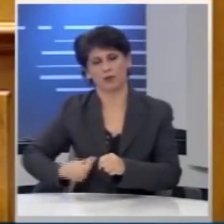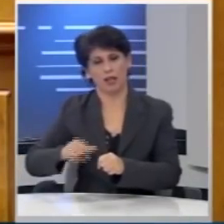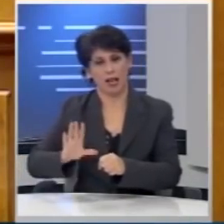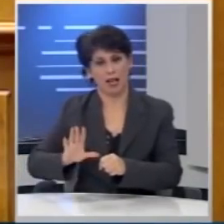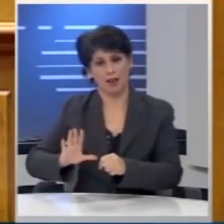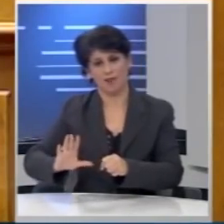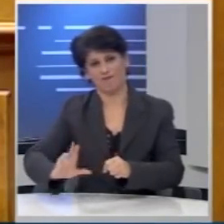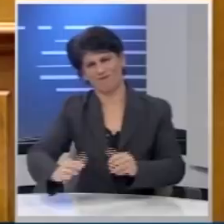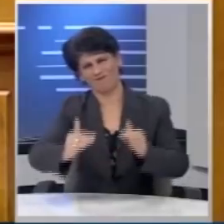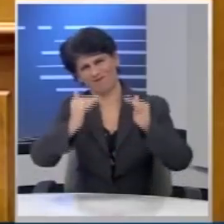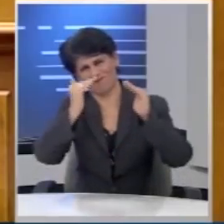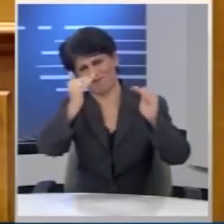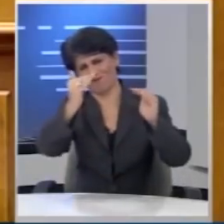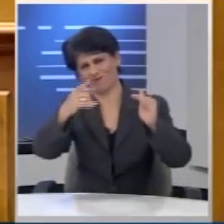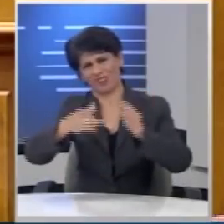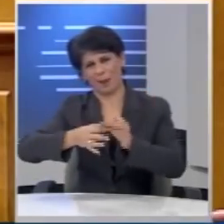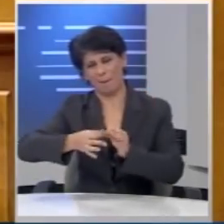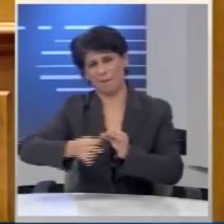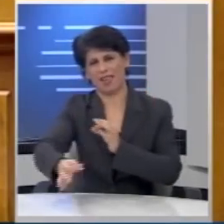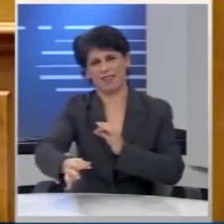το εμβληματικότερο ίσως μέτρο